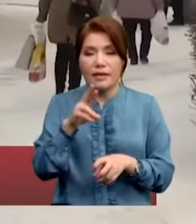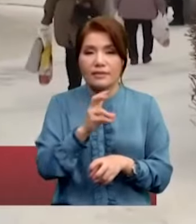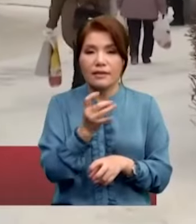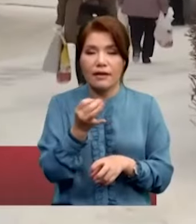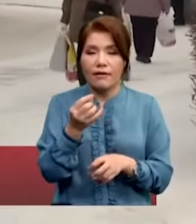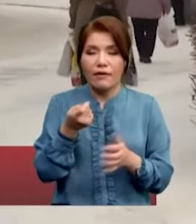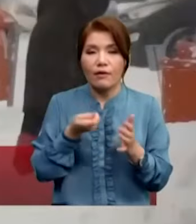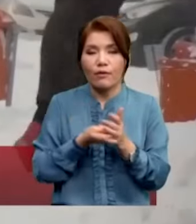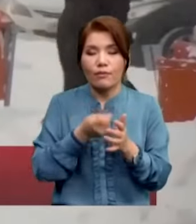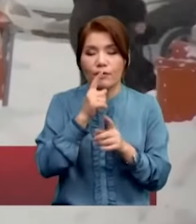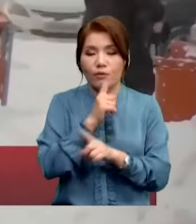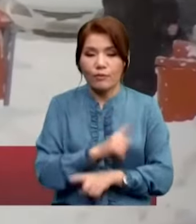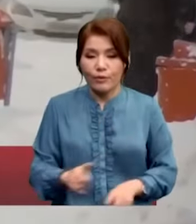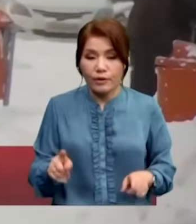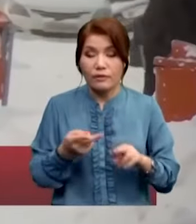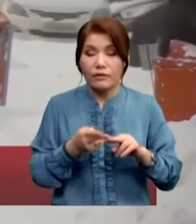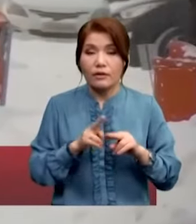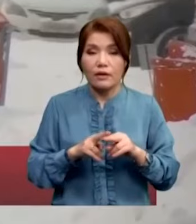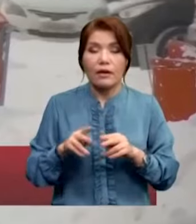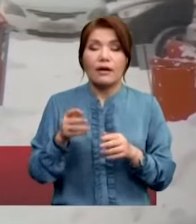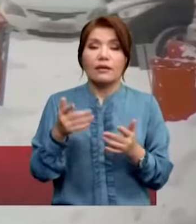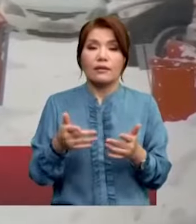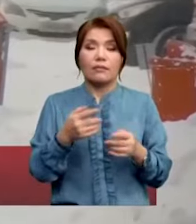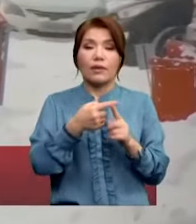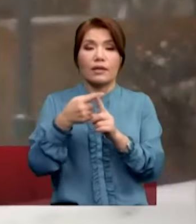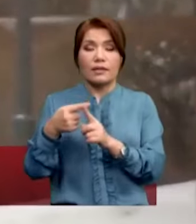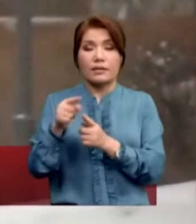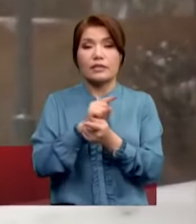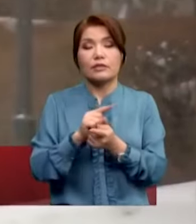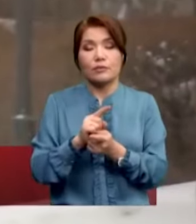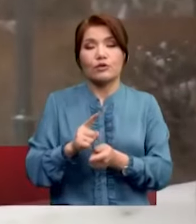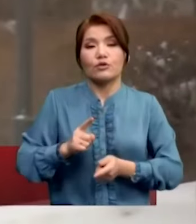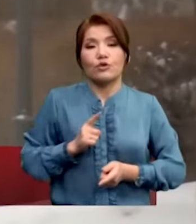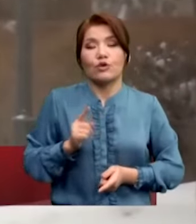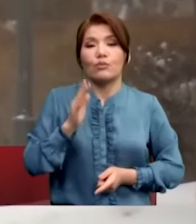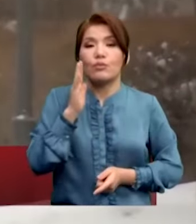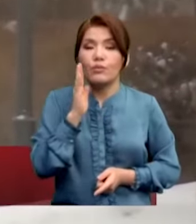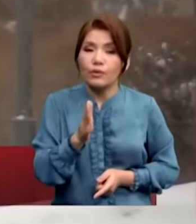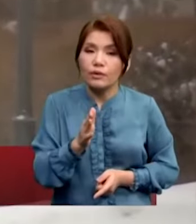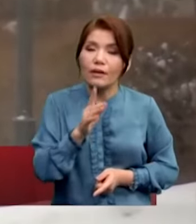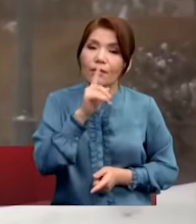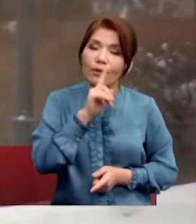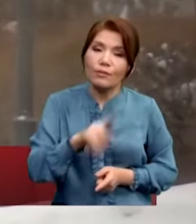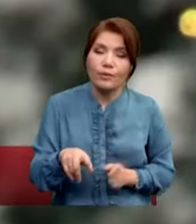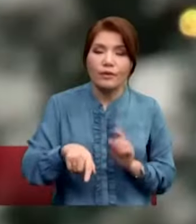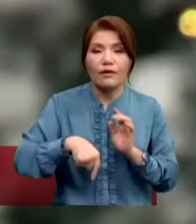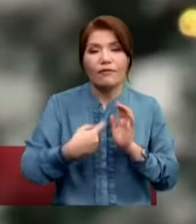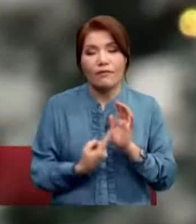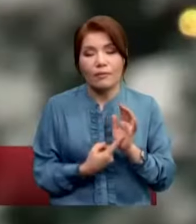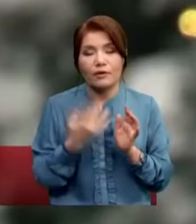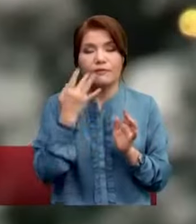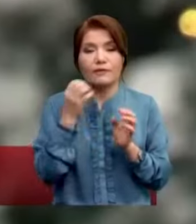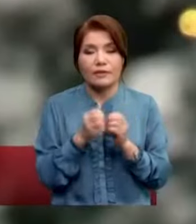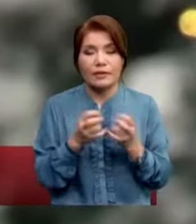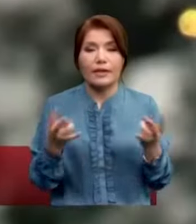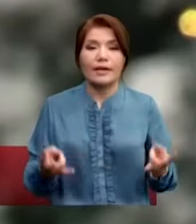не кормят. Народ Казахстана ждет изменений, положительных изменений. А будут ли они? Вопрос, как всегда, актуальный.